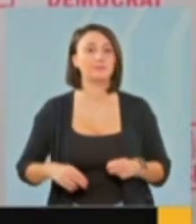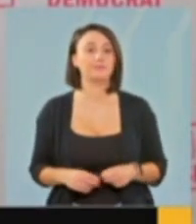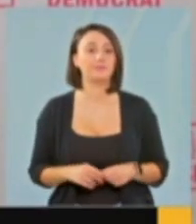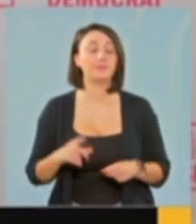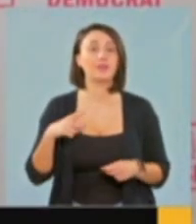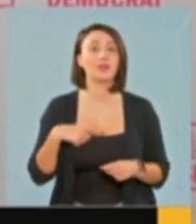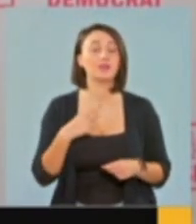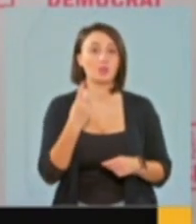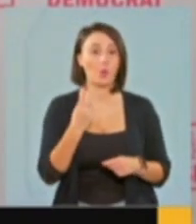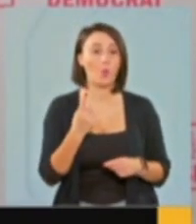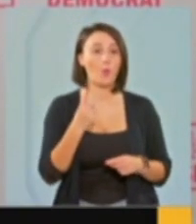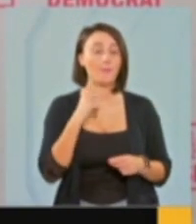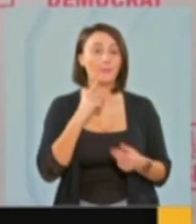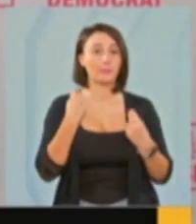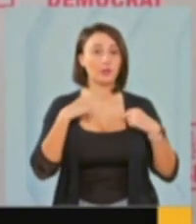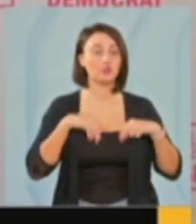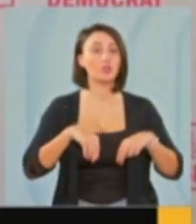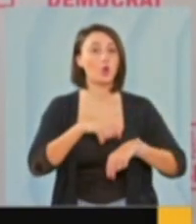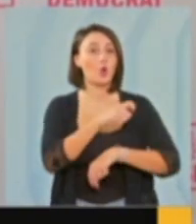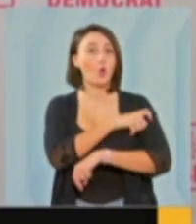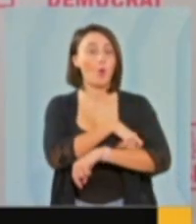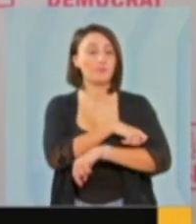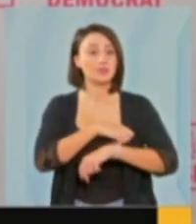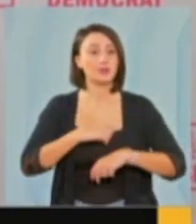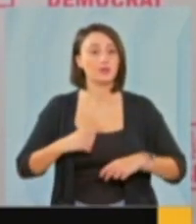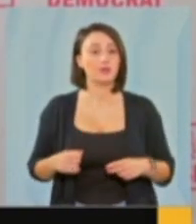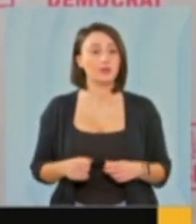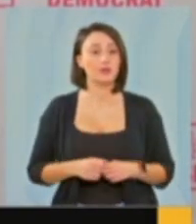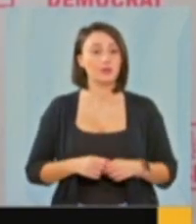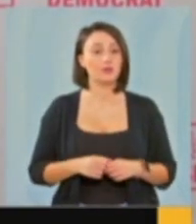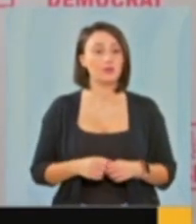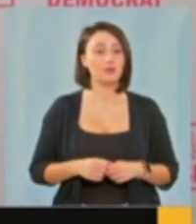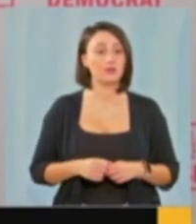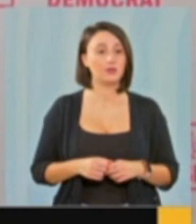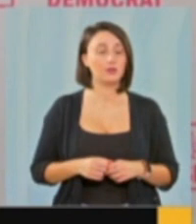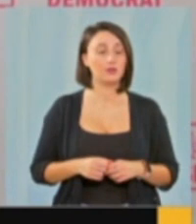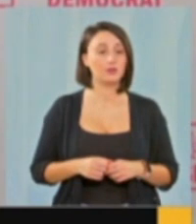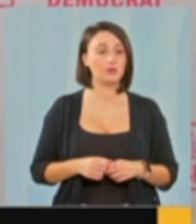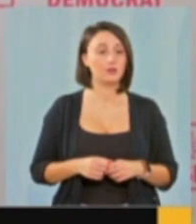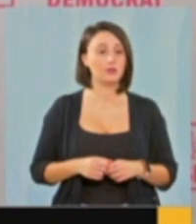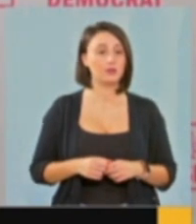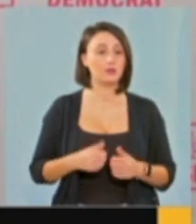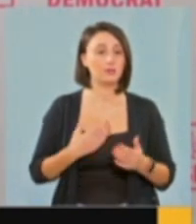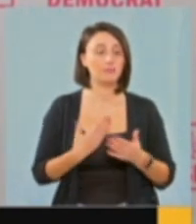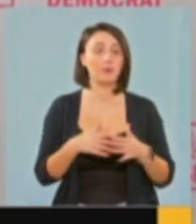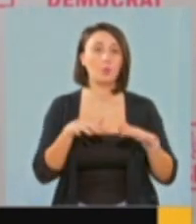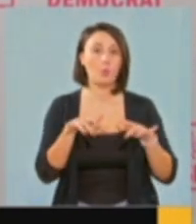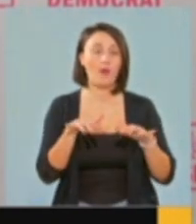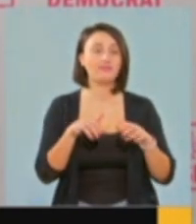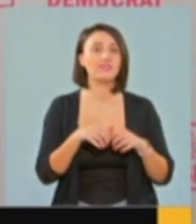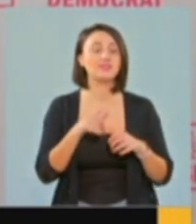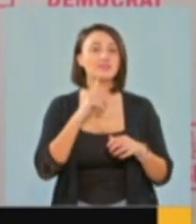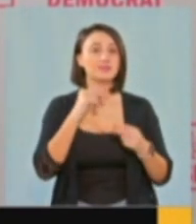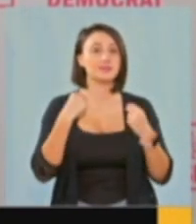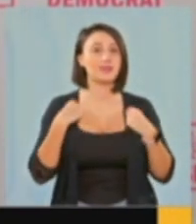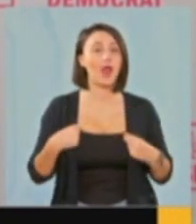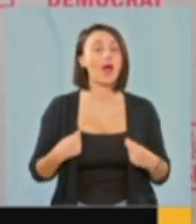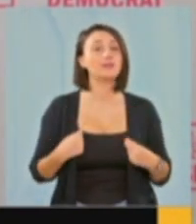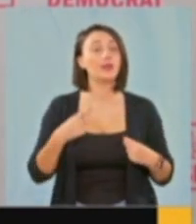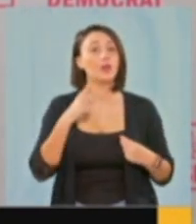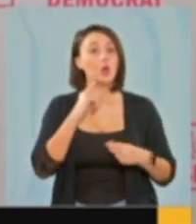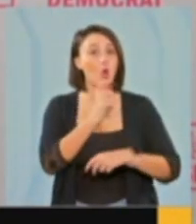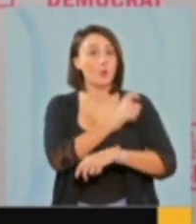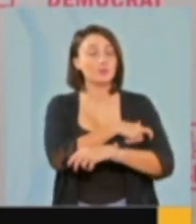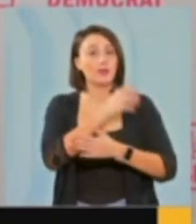spre la o președintelui comisiei si de alti din din Senat Comisia